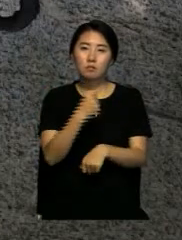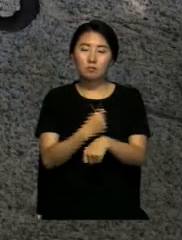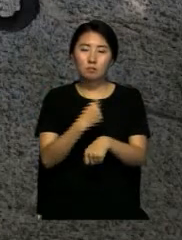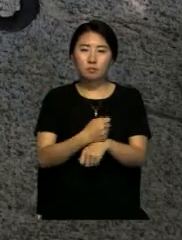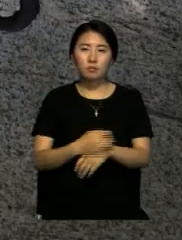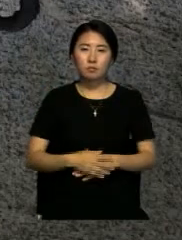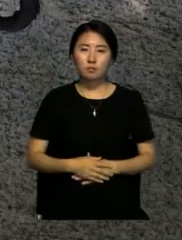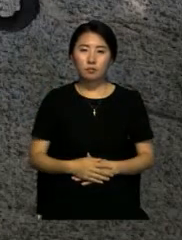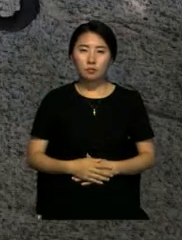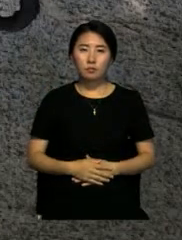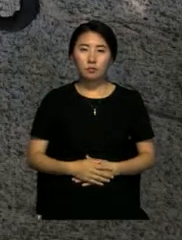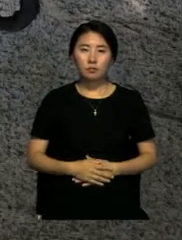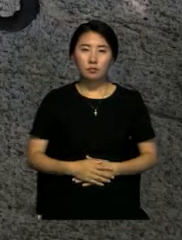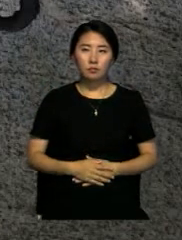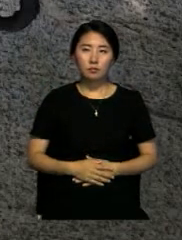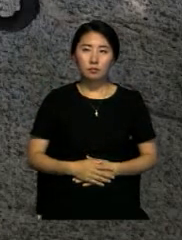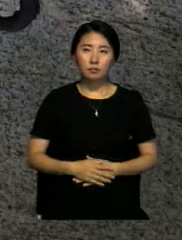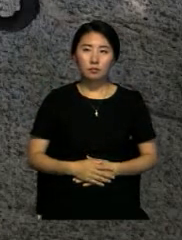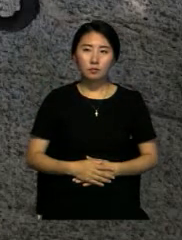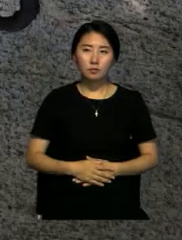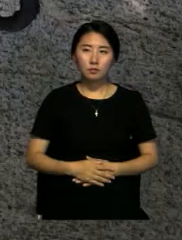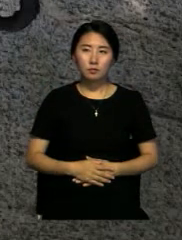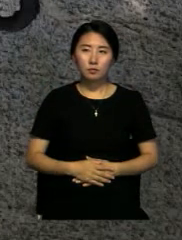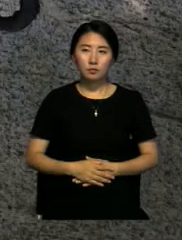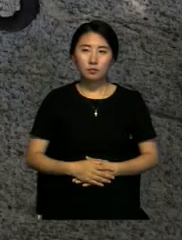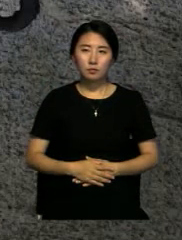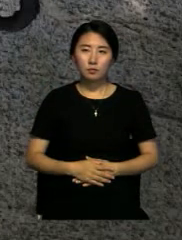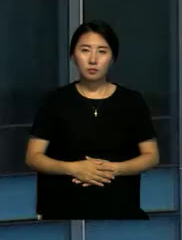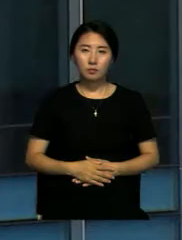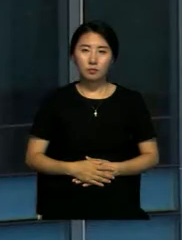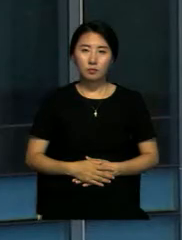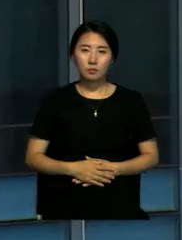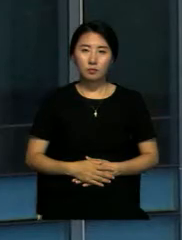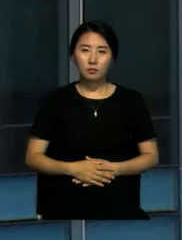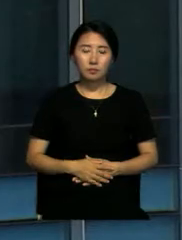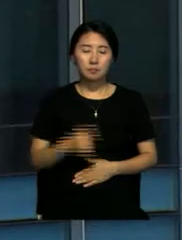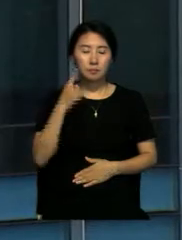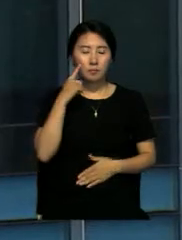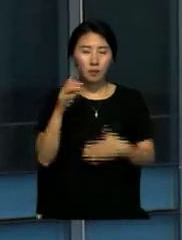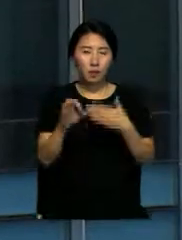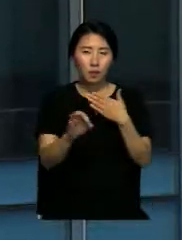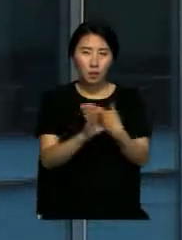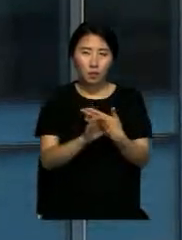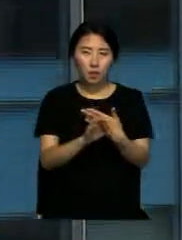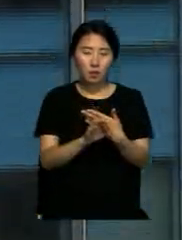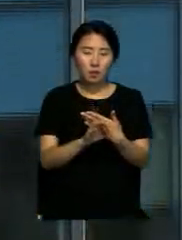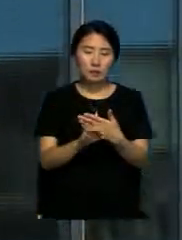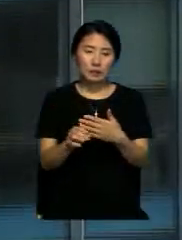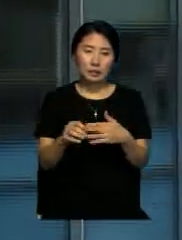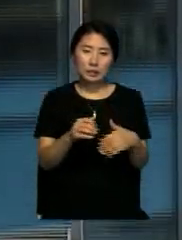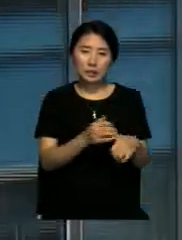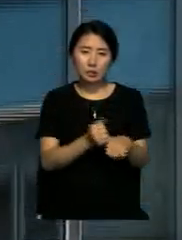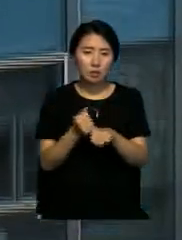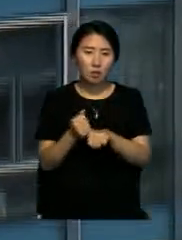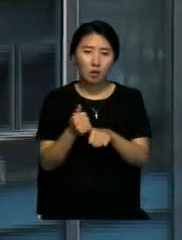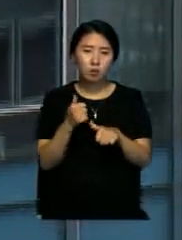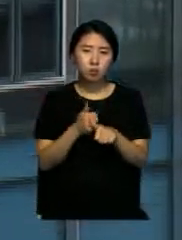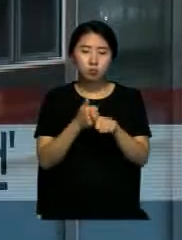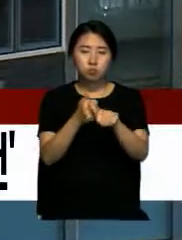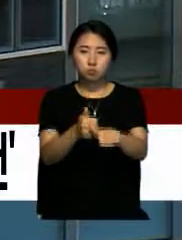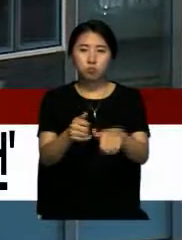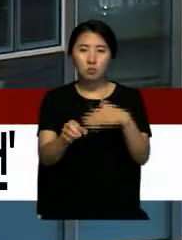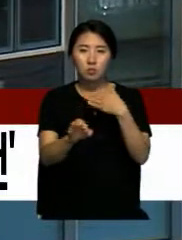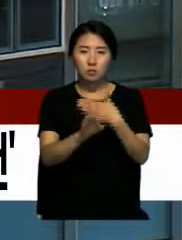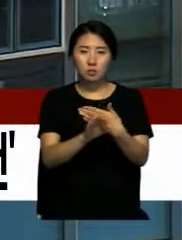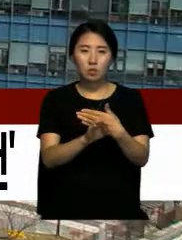거거든요. 가름을 해달라고 계속 건의를 하고 있는 상태입니다, 현재가. 만약 기재부 의지대로 예비 타당성 조사를